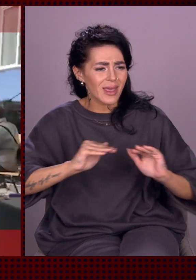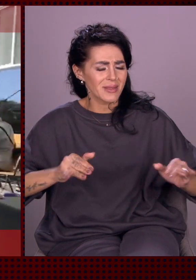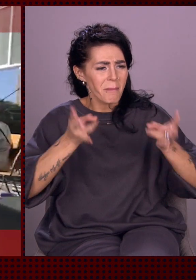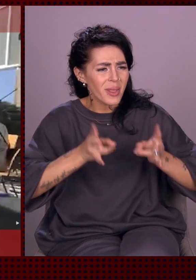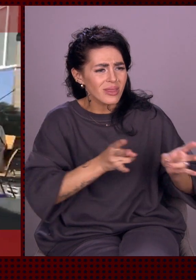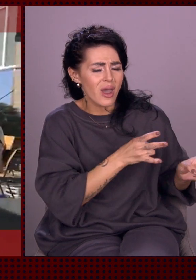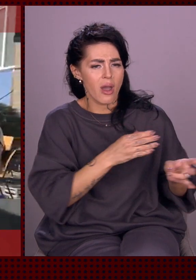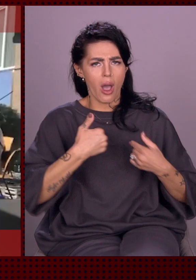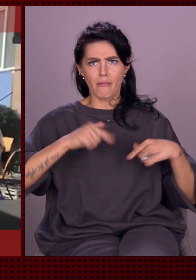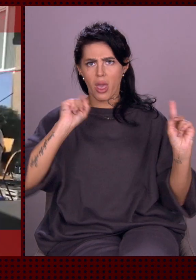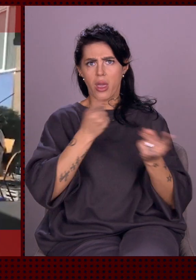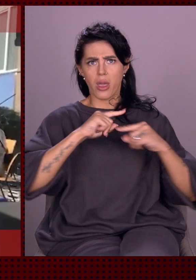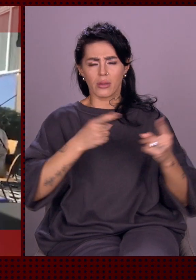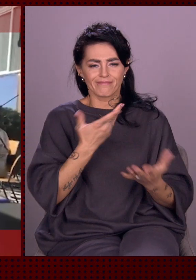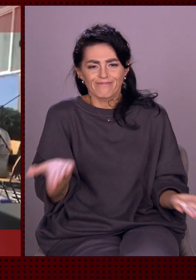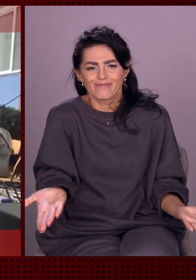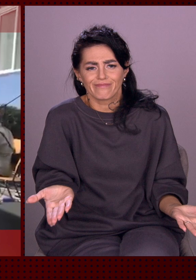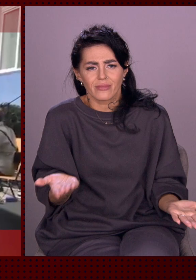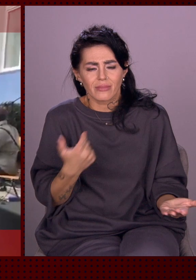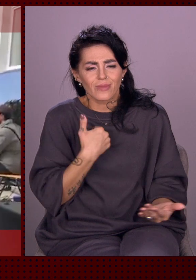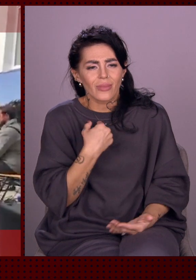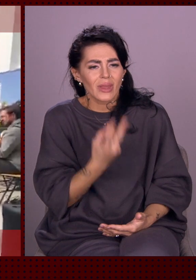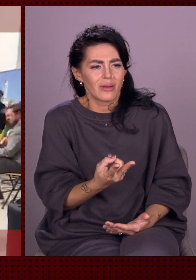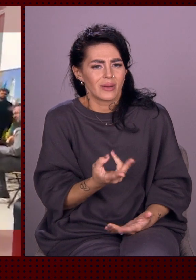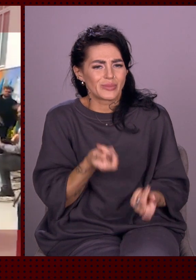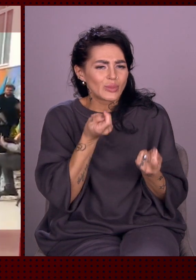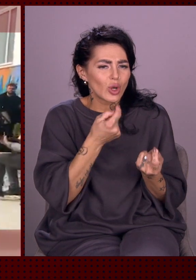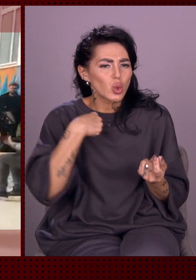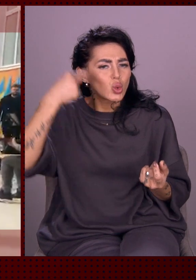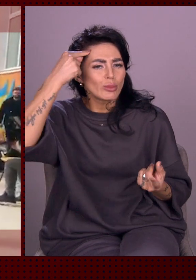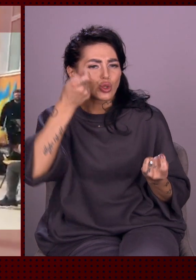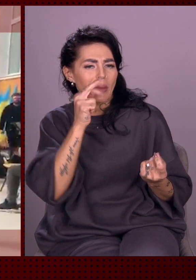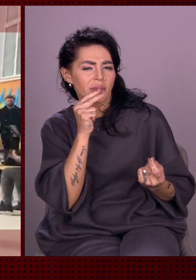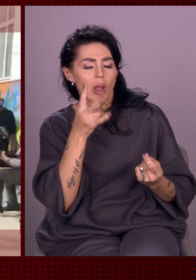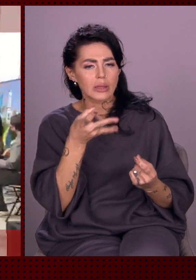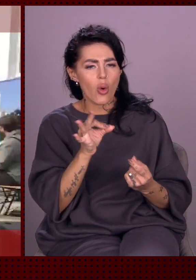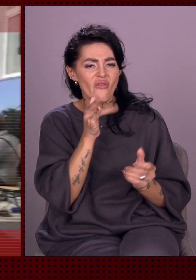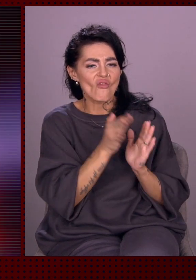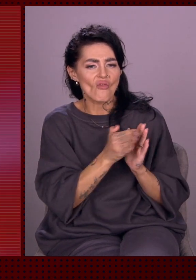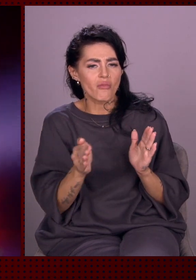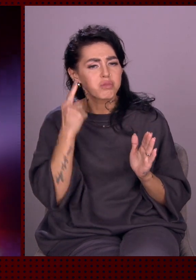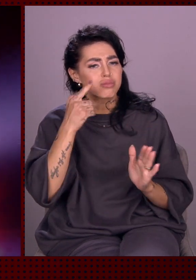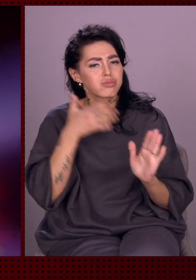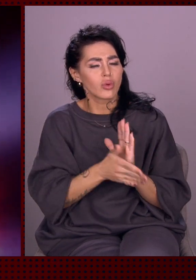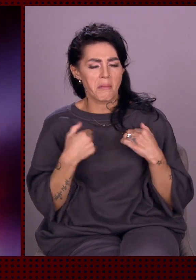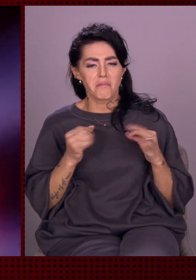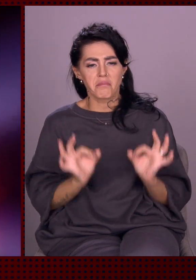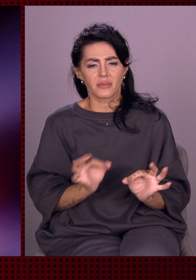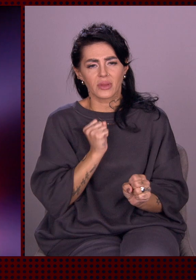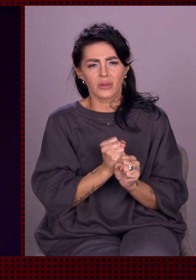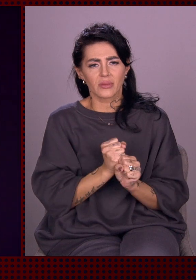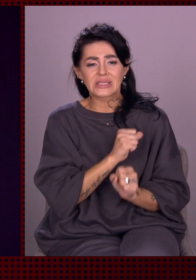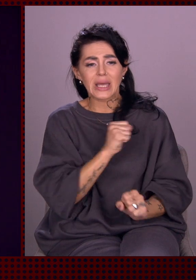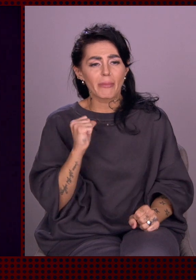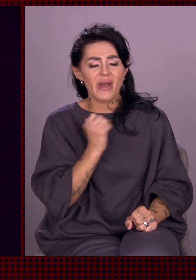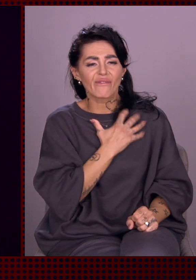біля сцени танцюють. Ти розумієш, чувак, ну хоч щось, але ти правильно робиш в тому житті. Найважливішим для мене було